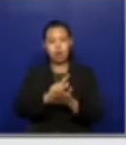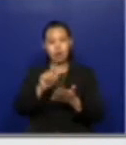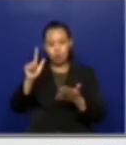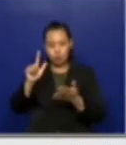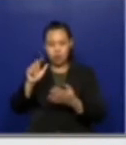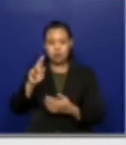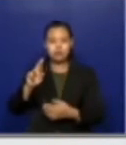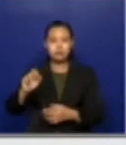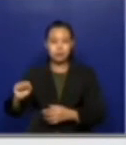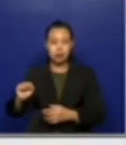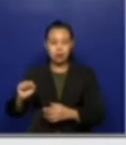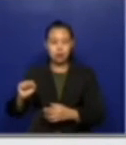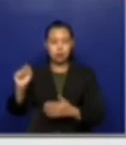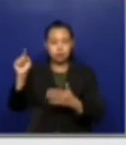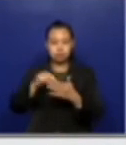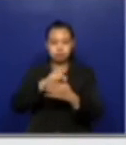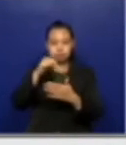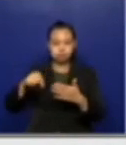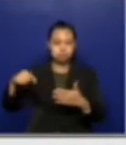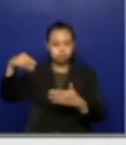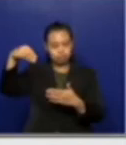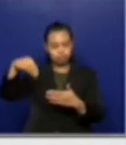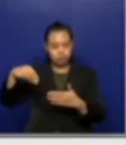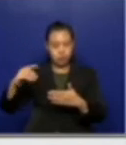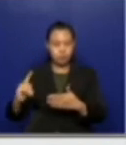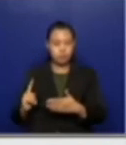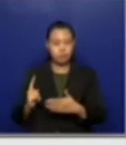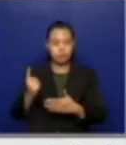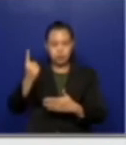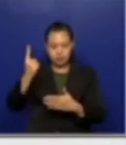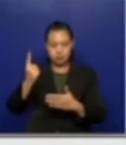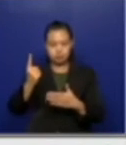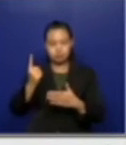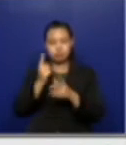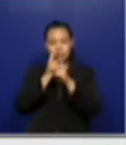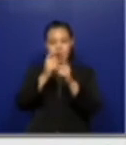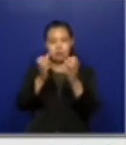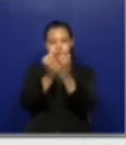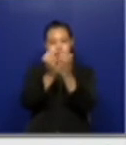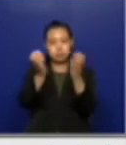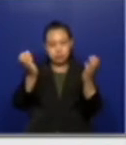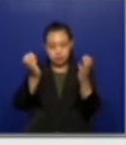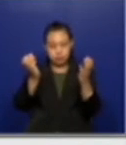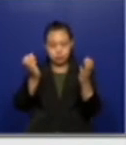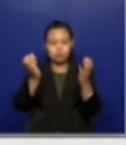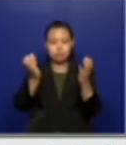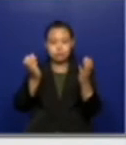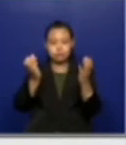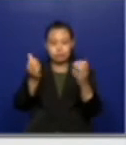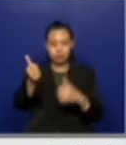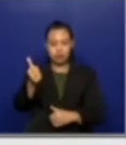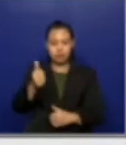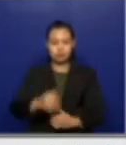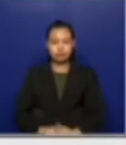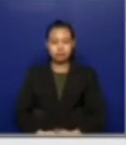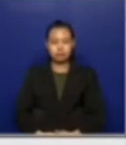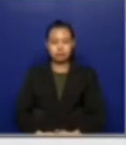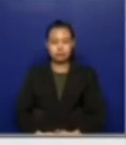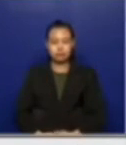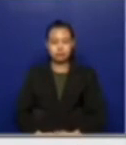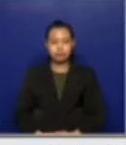ตรีได้ตามกติการัฐธรรมนูญที่บัญญัติไว้บัญชีรายชื่อที่มีอ